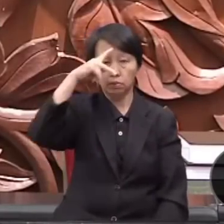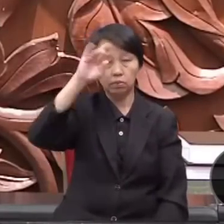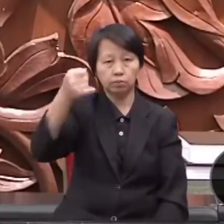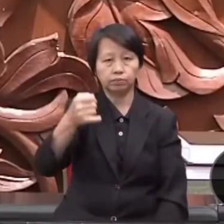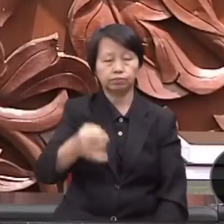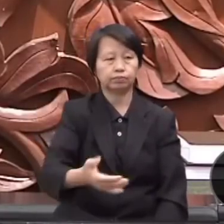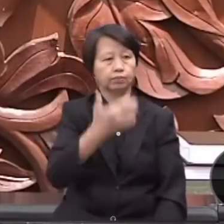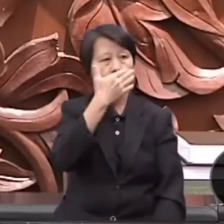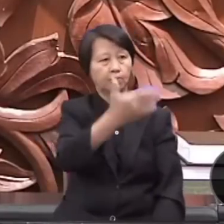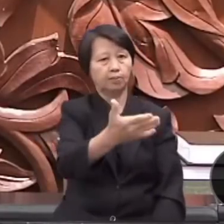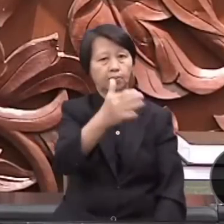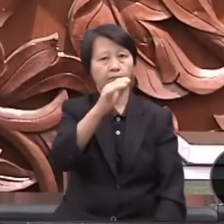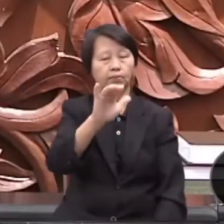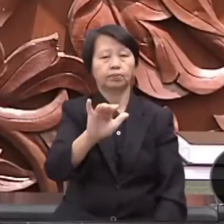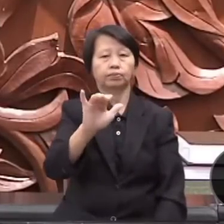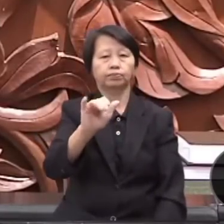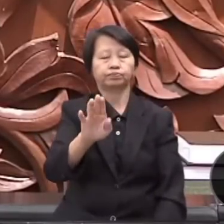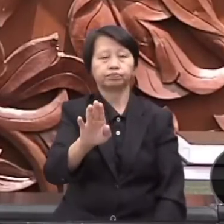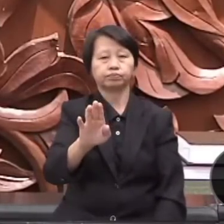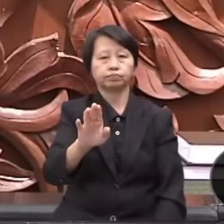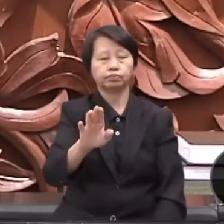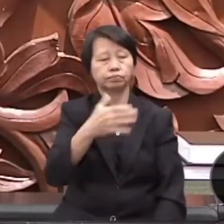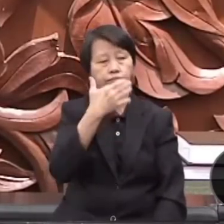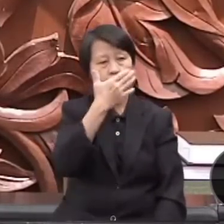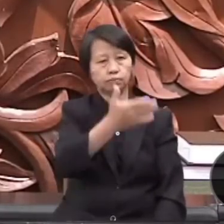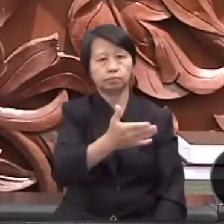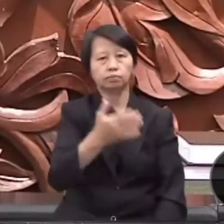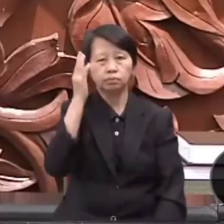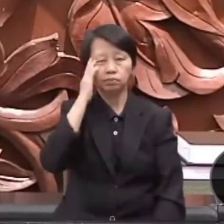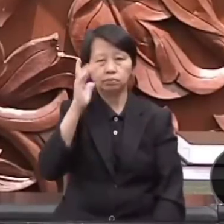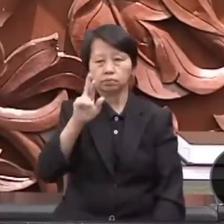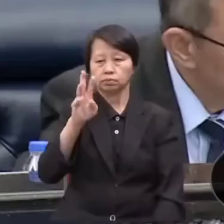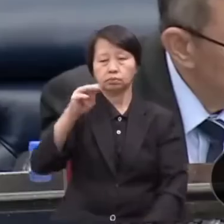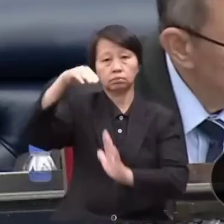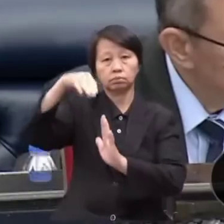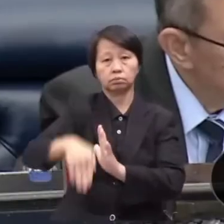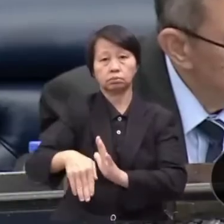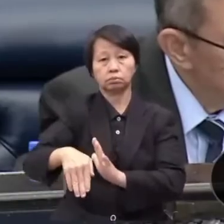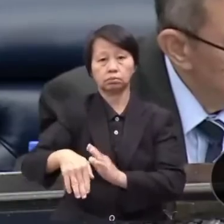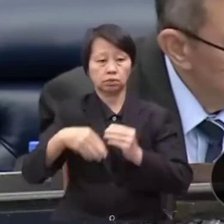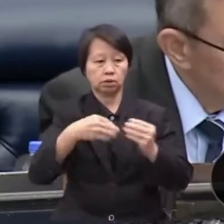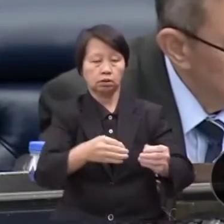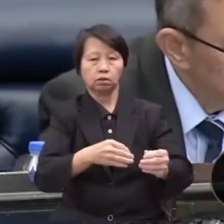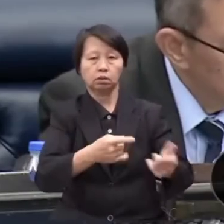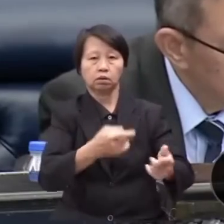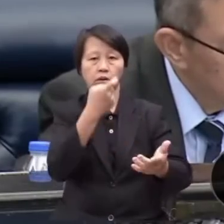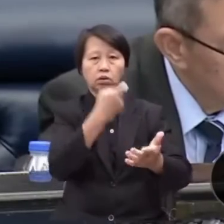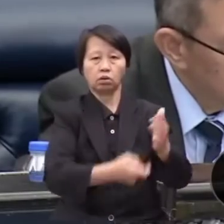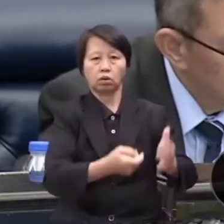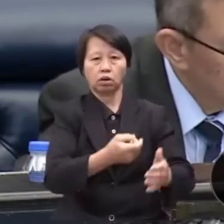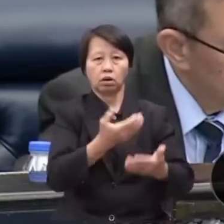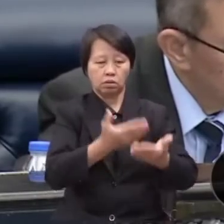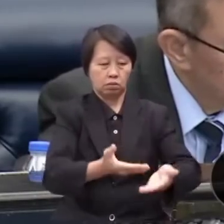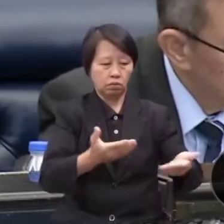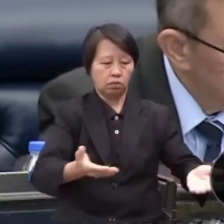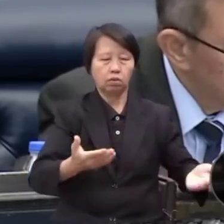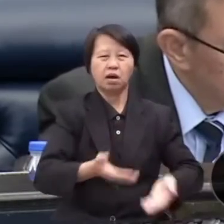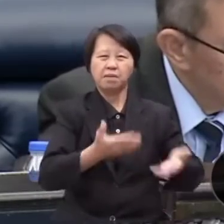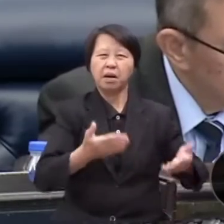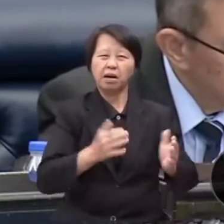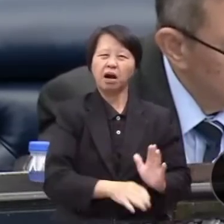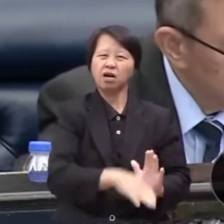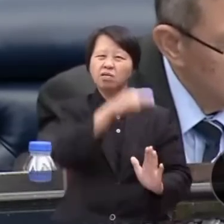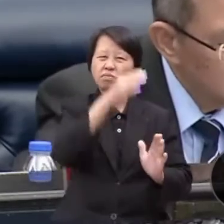Terima kasih yang amat berhormat Tambun. Ya. Kita tahu bahawa kejatuhan nilai ringgit memberi kesan kepada peningkatan kos harga komponen dan